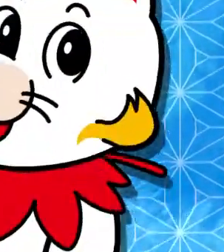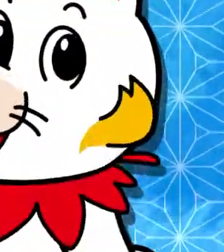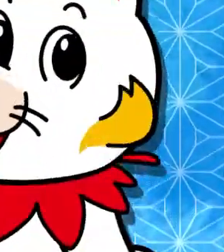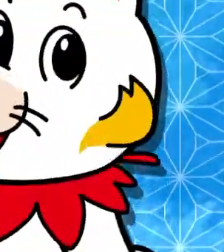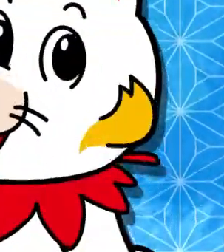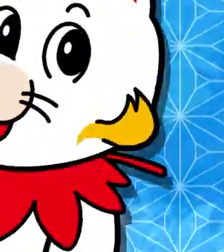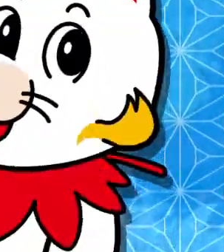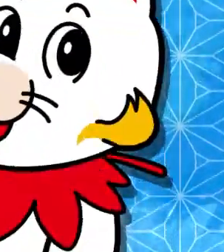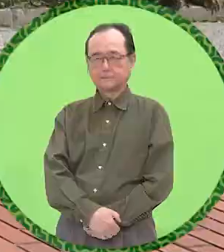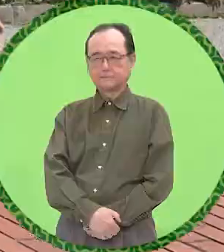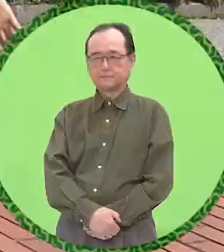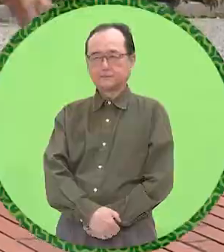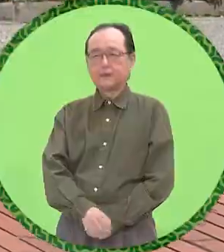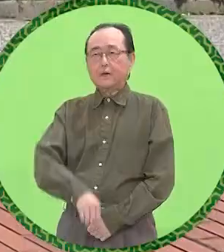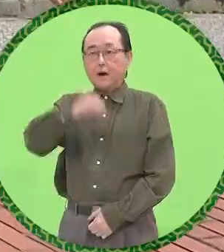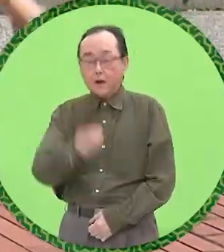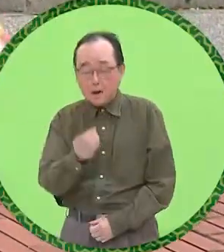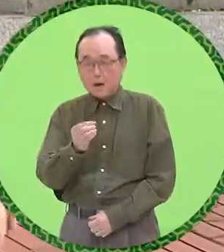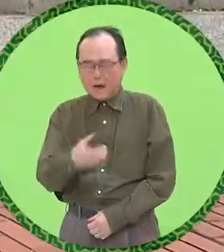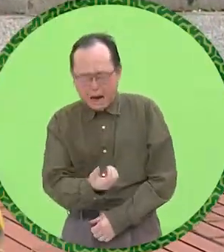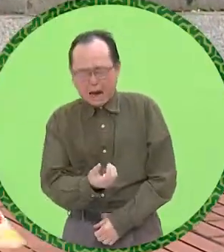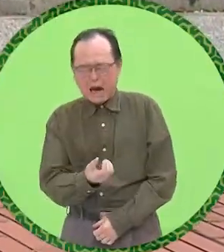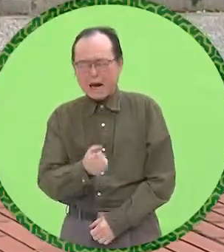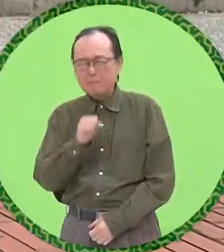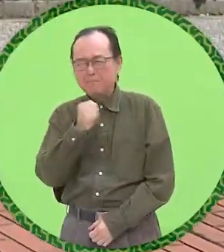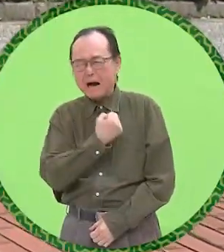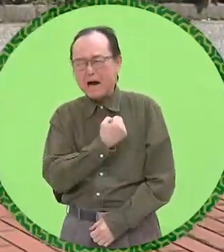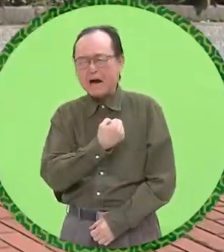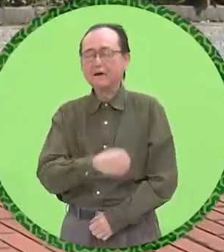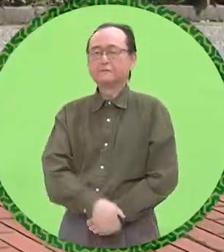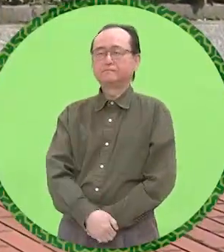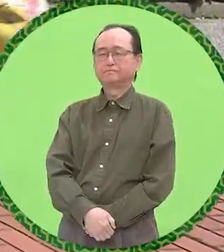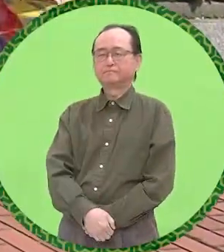一新。 はっ、にゃっ、